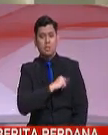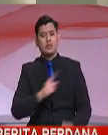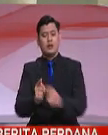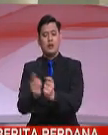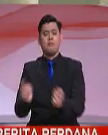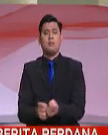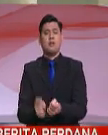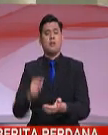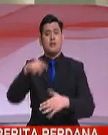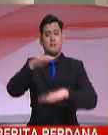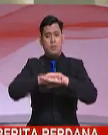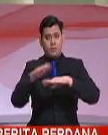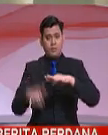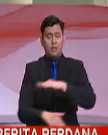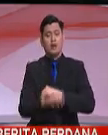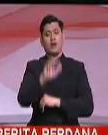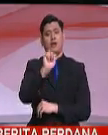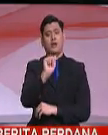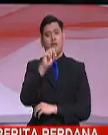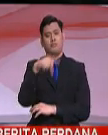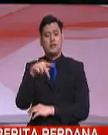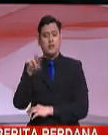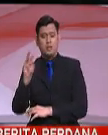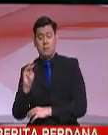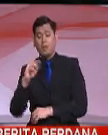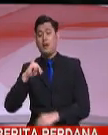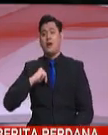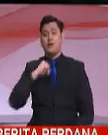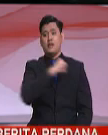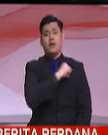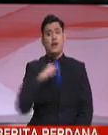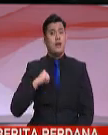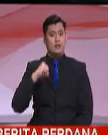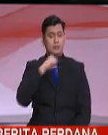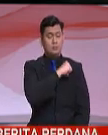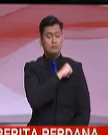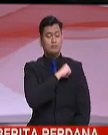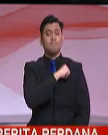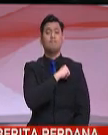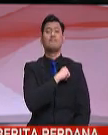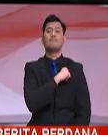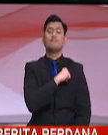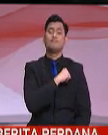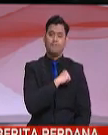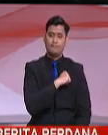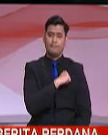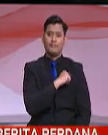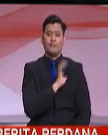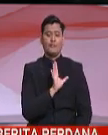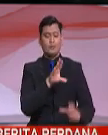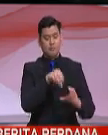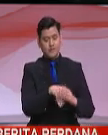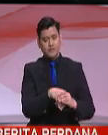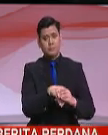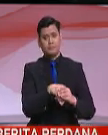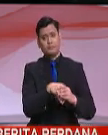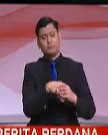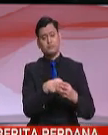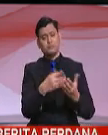APM. APM, ahli-ahlinya antara ahli yang terlibat secara langsung